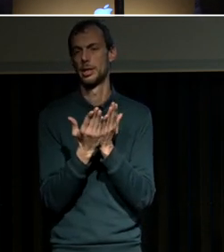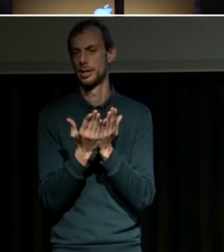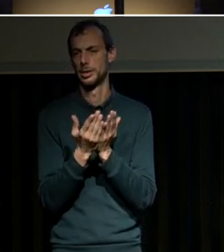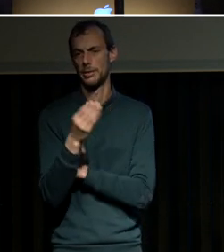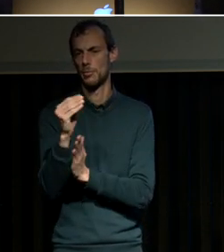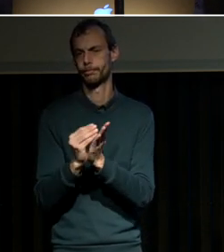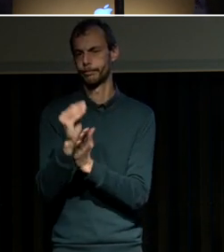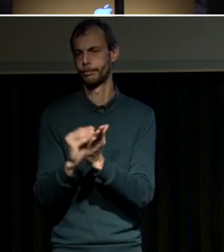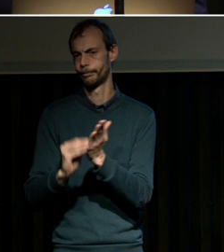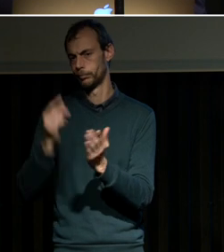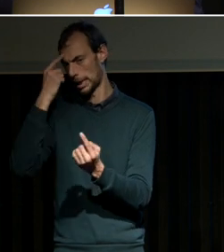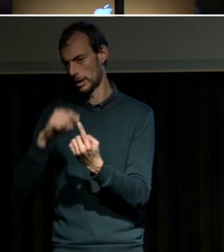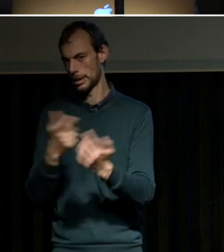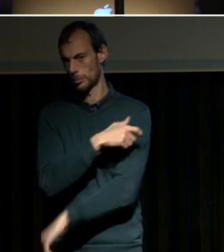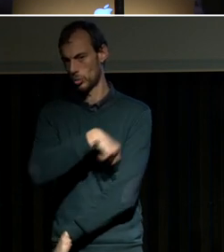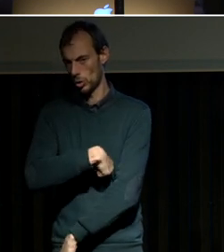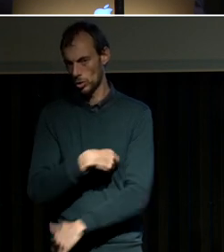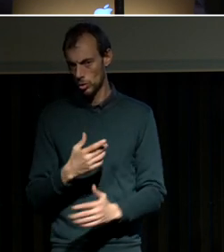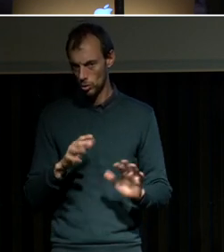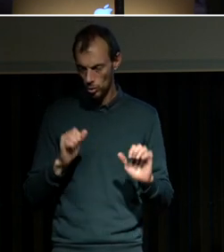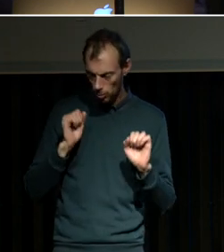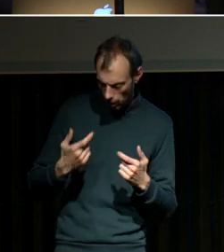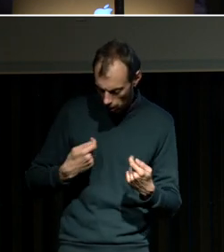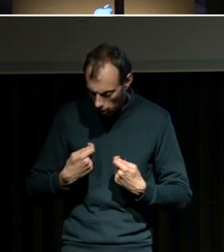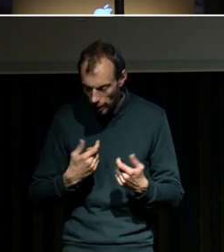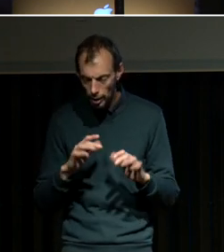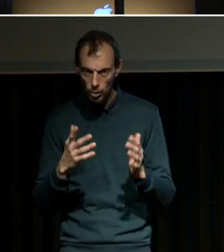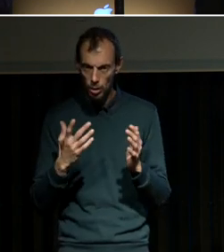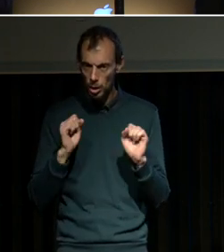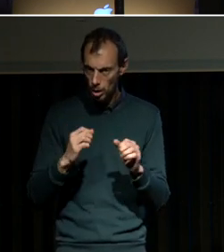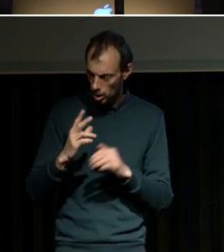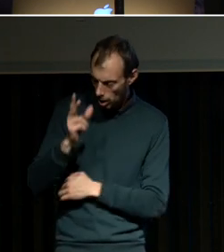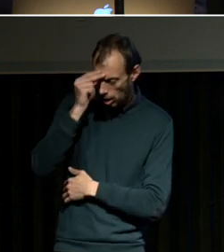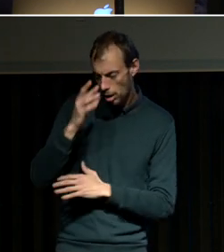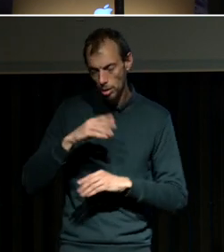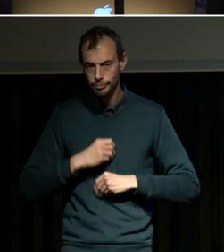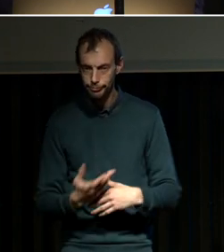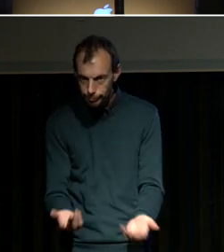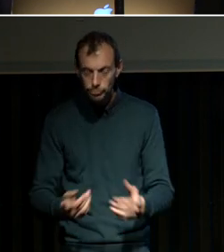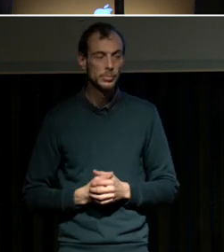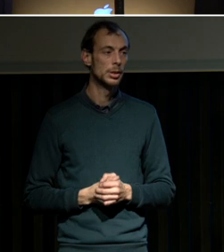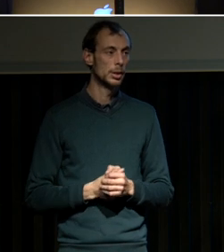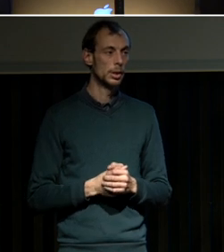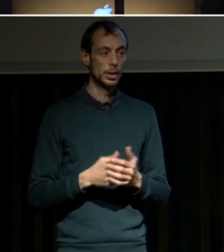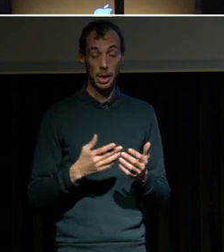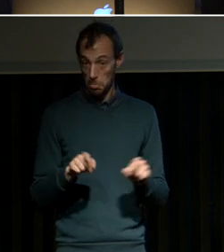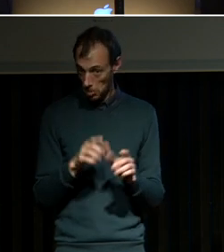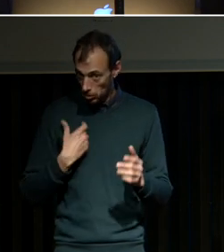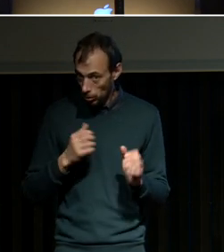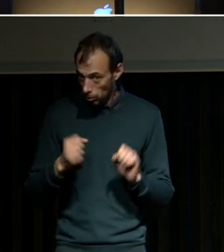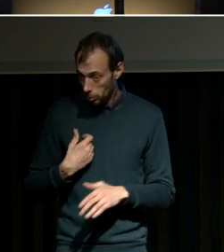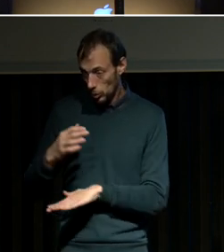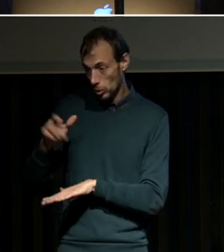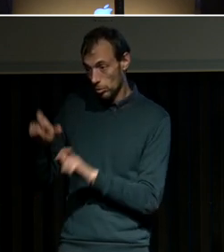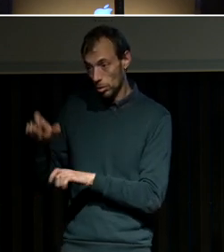d'expliquer le deuil et de mieux prendre en charge le deuil. Je lui adresse aussi des patients parce que faire un don d'organes, c'est quelque